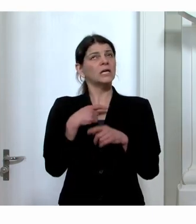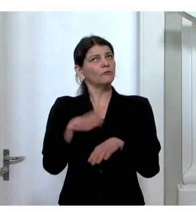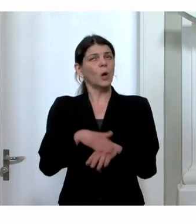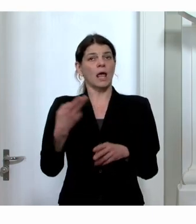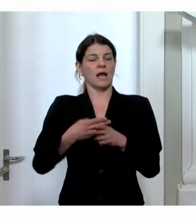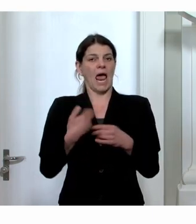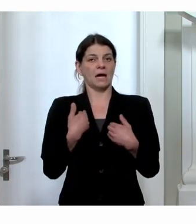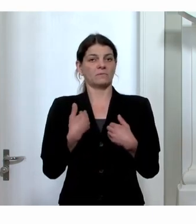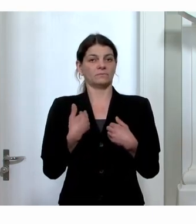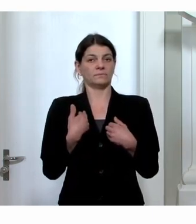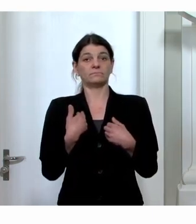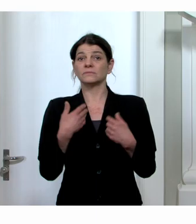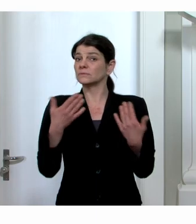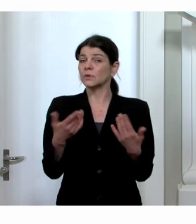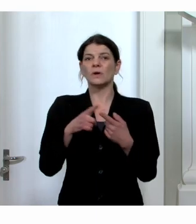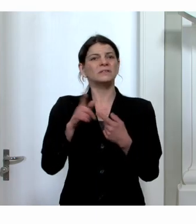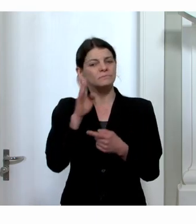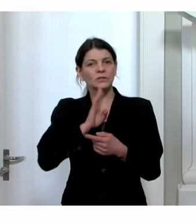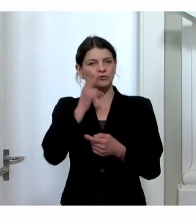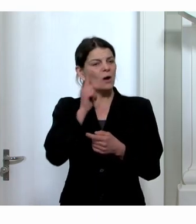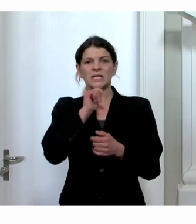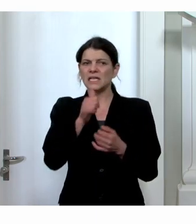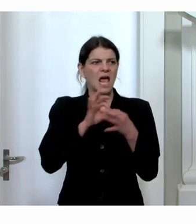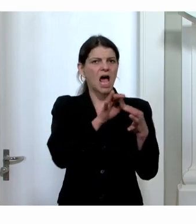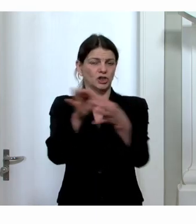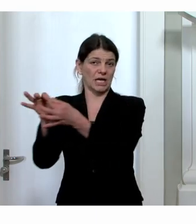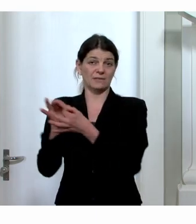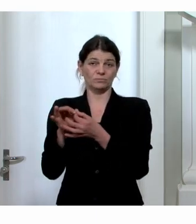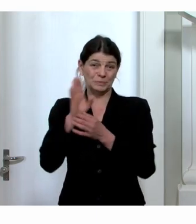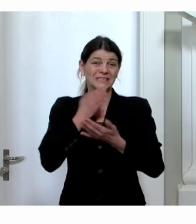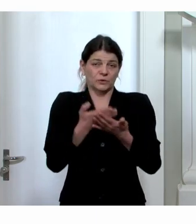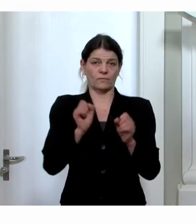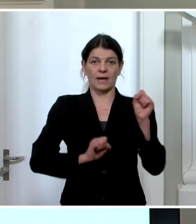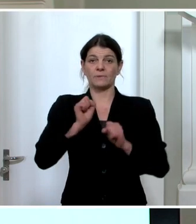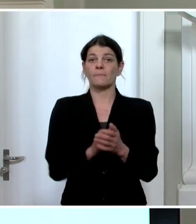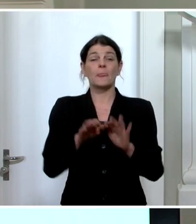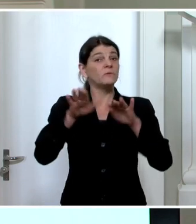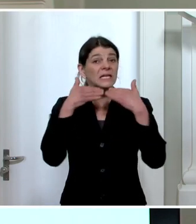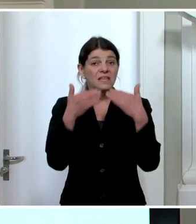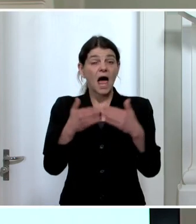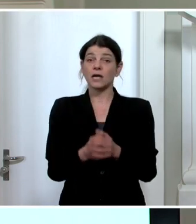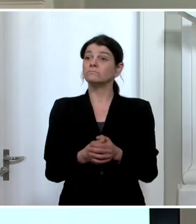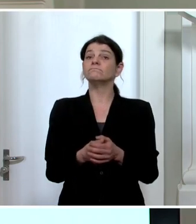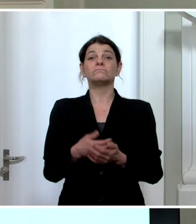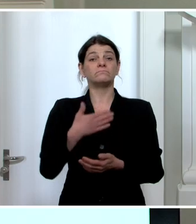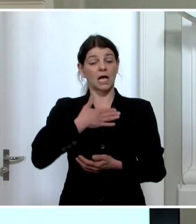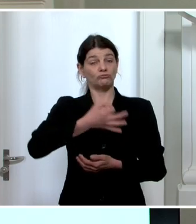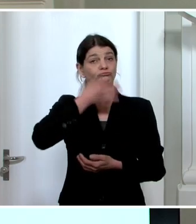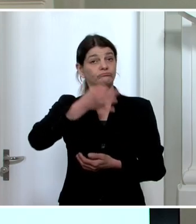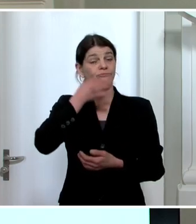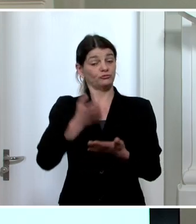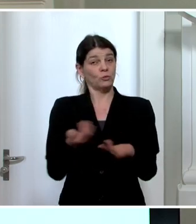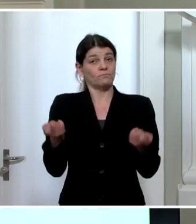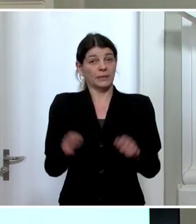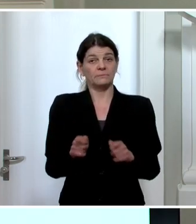in sich tragen würde und niemanden anstecken möchte. Vielen Dank. So, damit bin ich am Ende meiner Ausführungen und